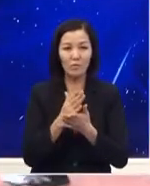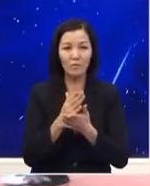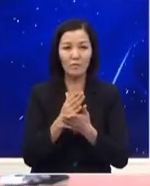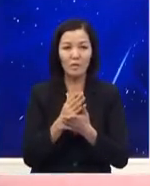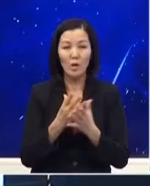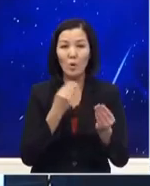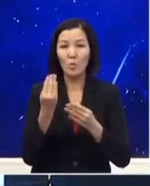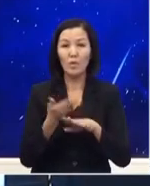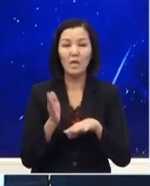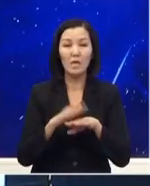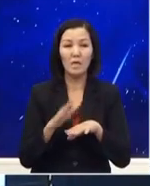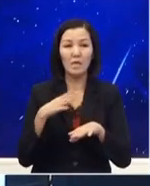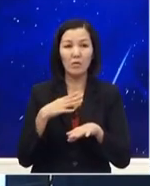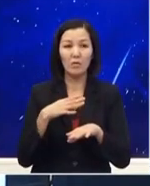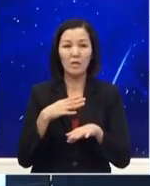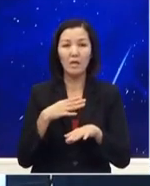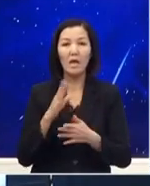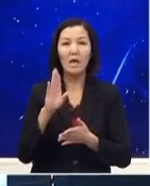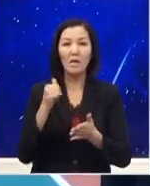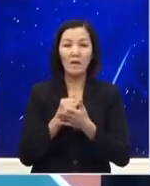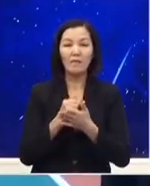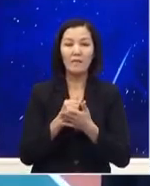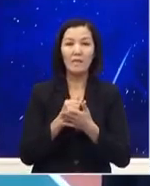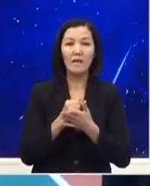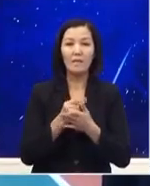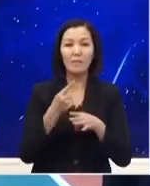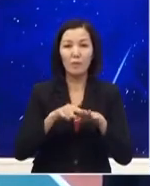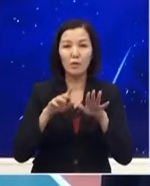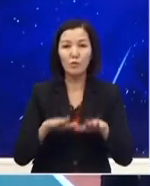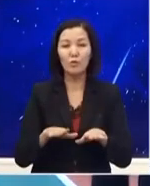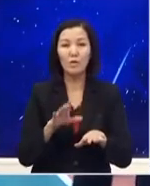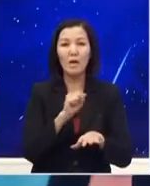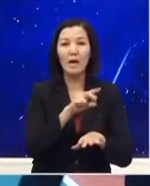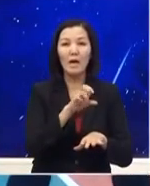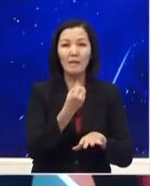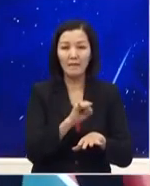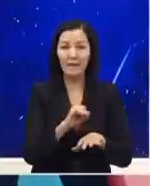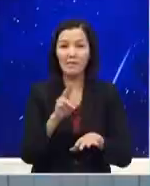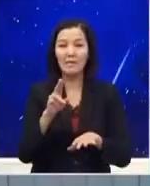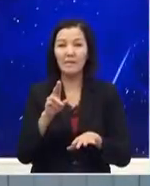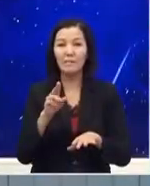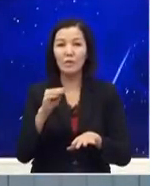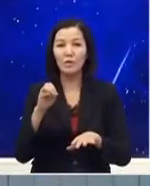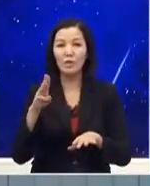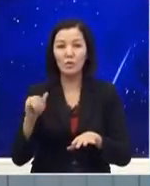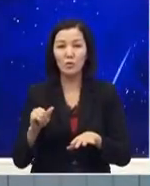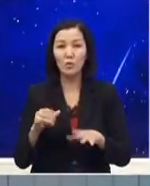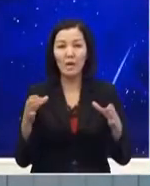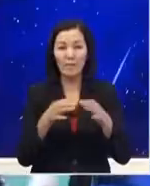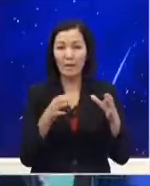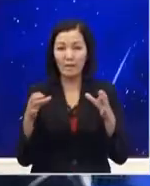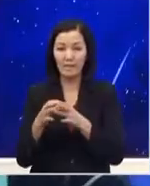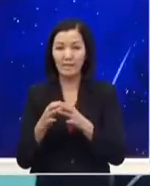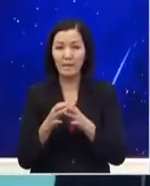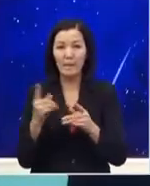Ойын қиын өтті. Бас жүлдеден негізгі үміткер Алматы облысының Жетісу мен Өскеменнің Алтай командалары. Жерлестеріміздің бітіспес қарсыластары